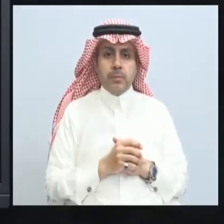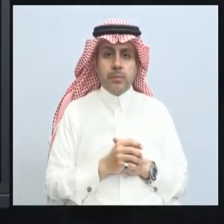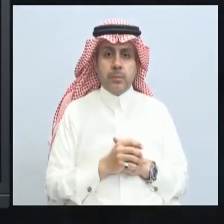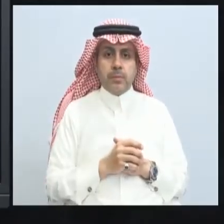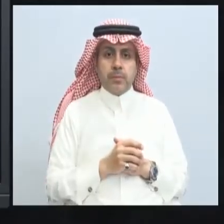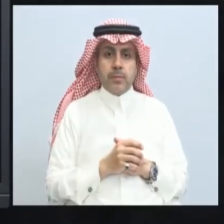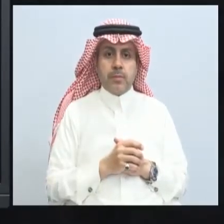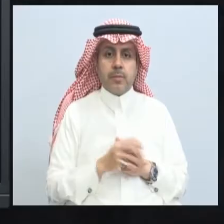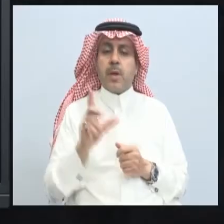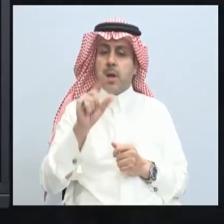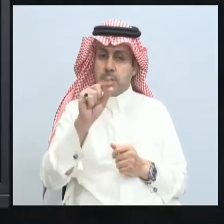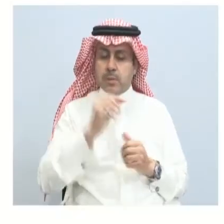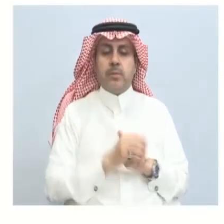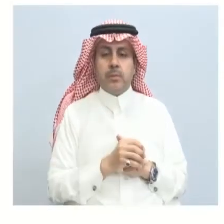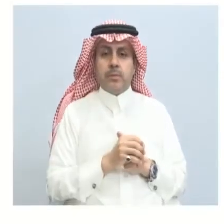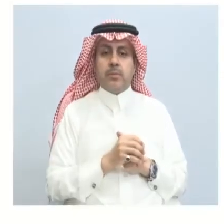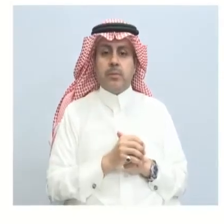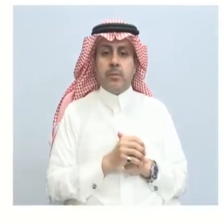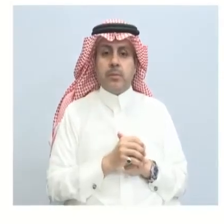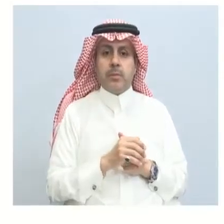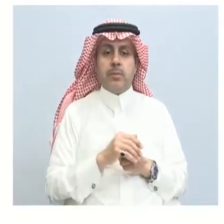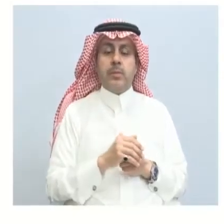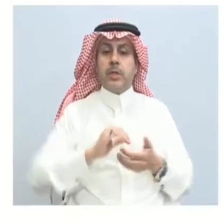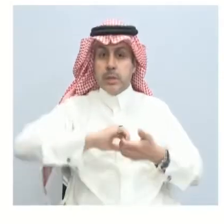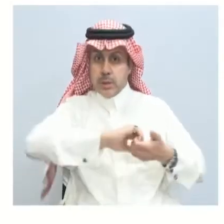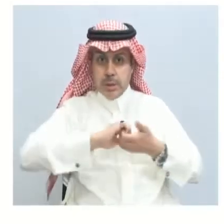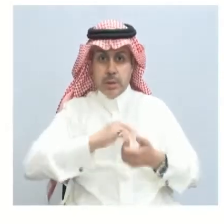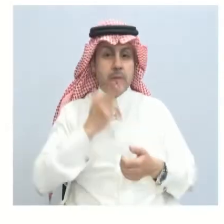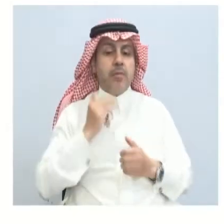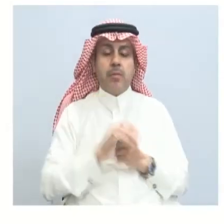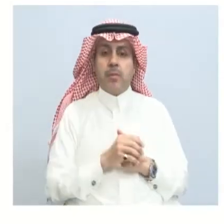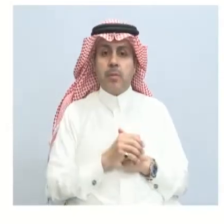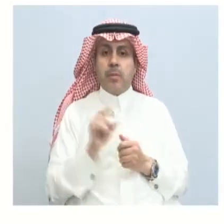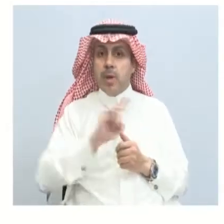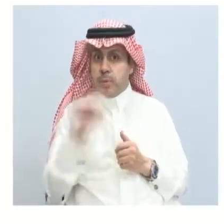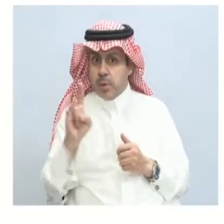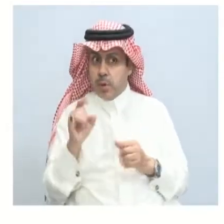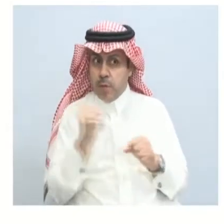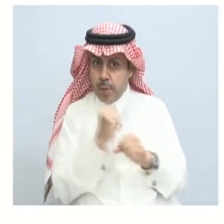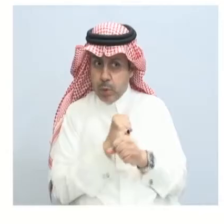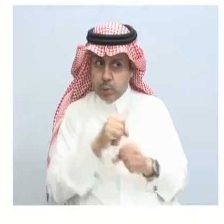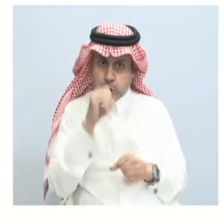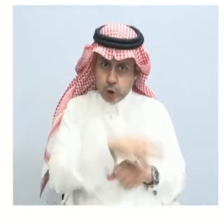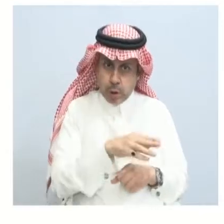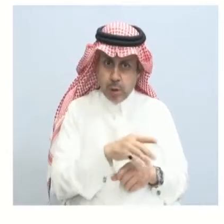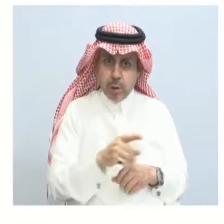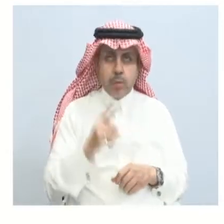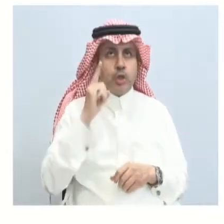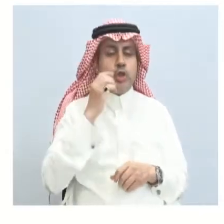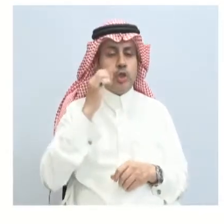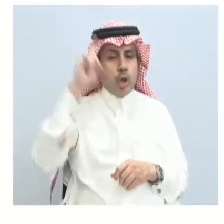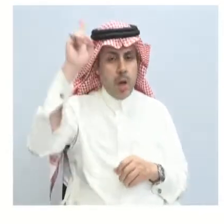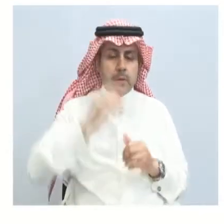بينهما احسنتم نقول ان الجلس الصالح لا يصل منه شر باذن الله عز وجل بل تجد منه